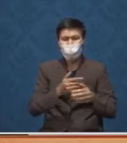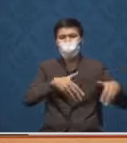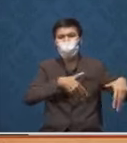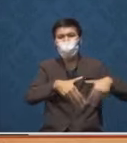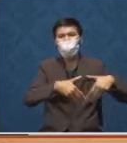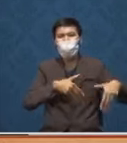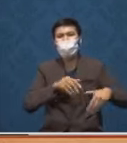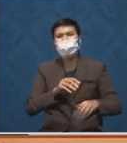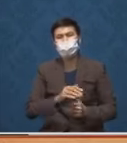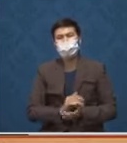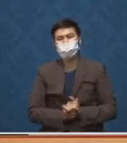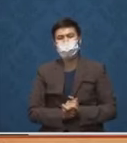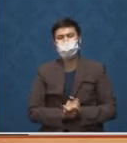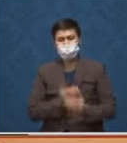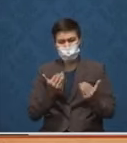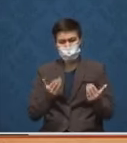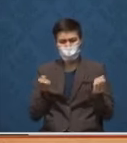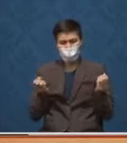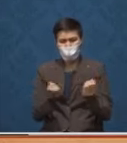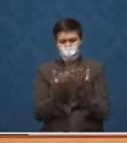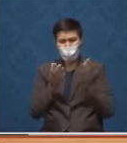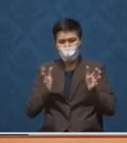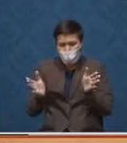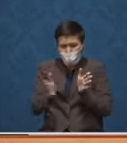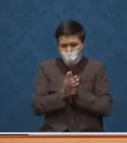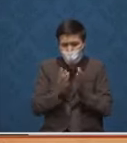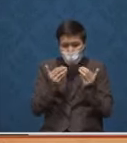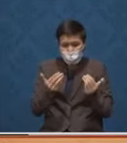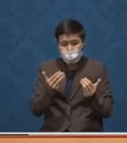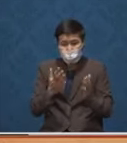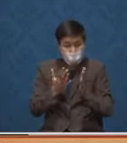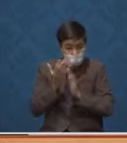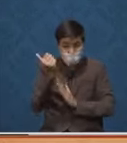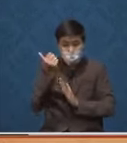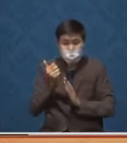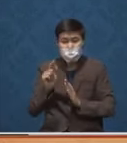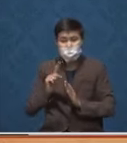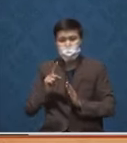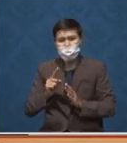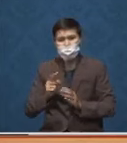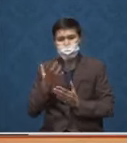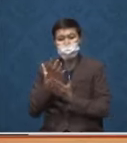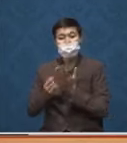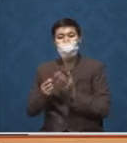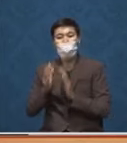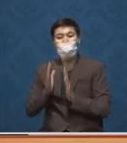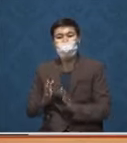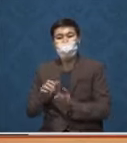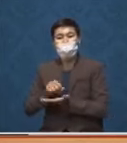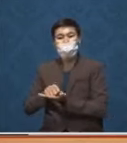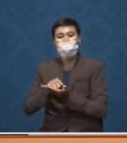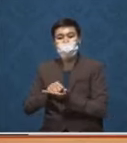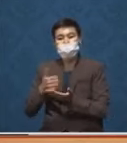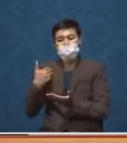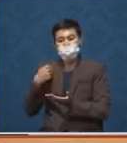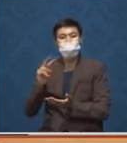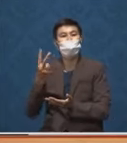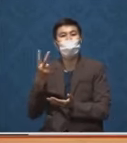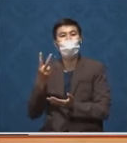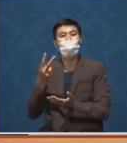แล้วมันก็จะสูงขึ้นไปอีกถ้าการควบรวมนี้สำเร็จและเหลือผู้ให้บริการรายใหญ่เพียงแค่2รายนะ